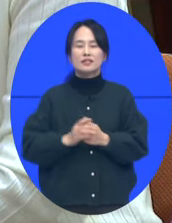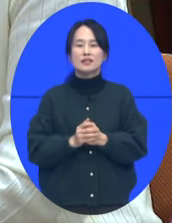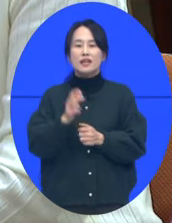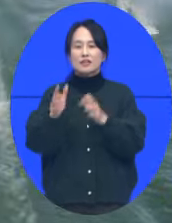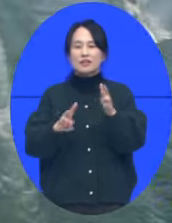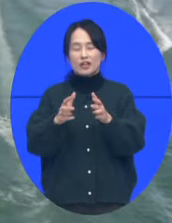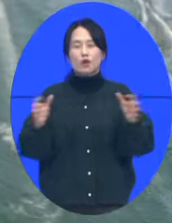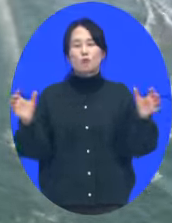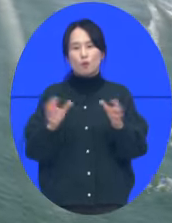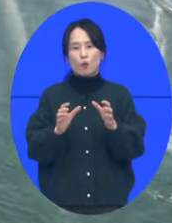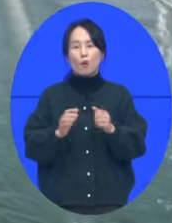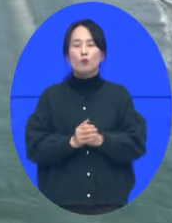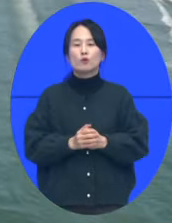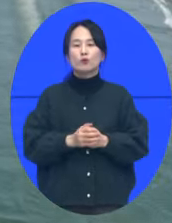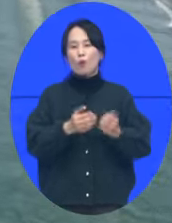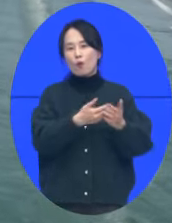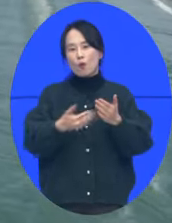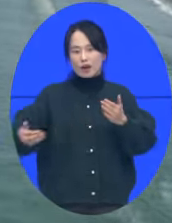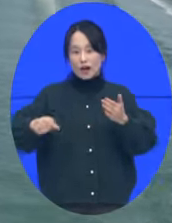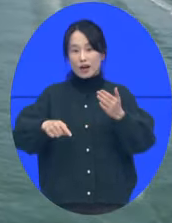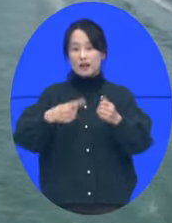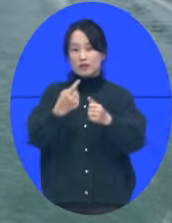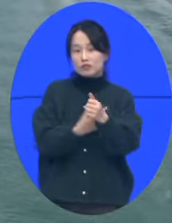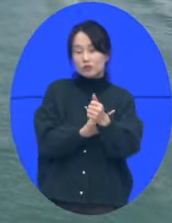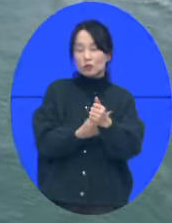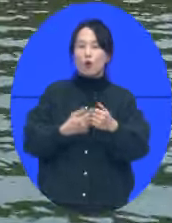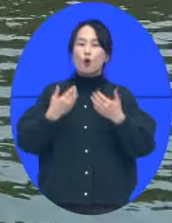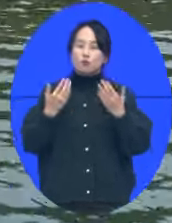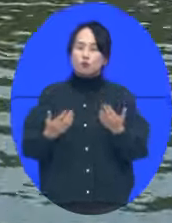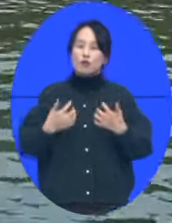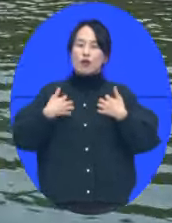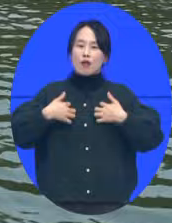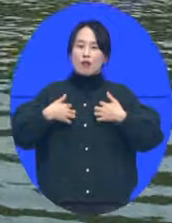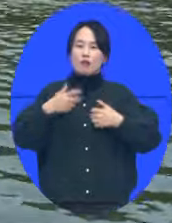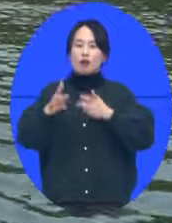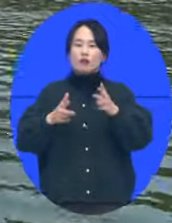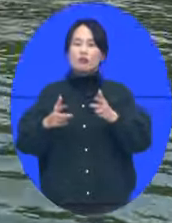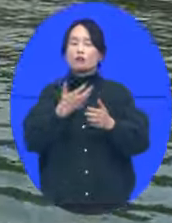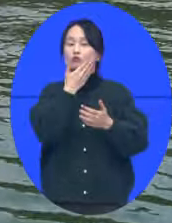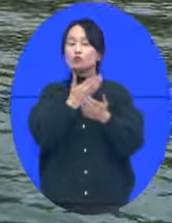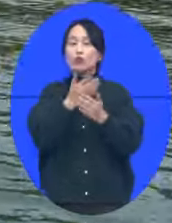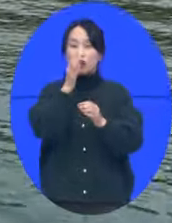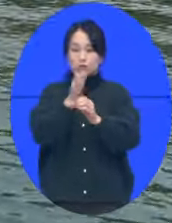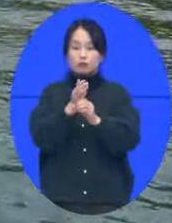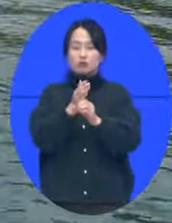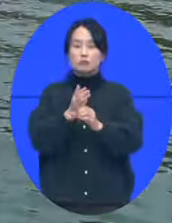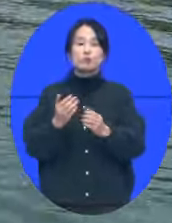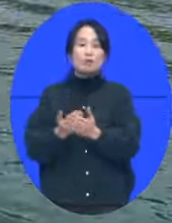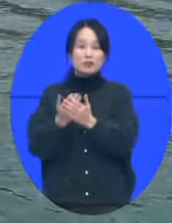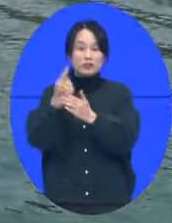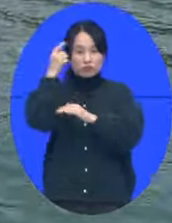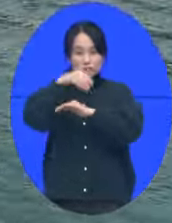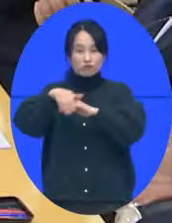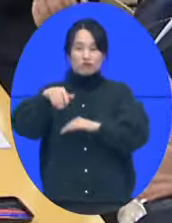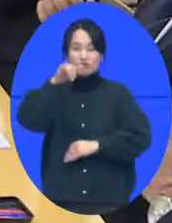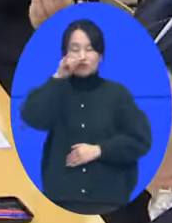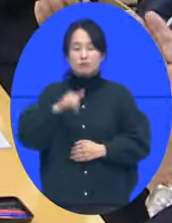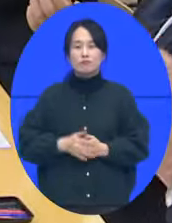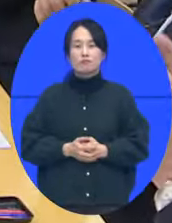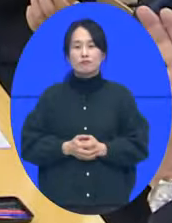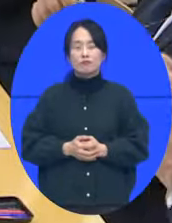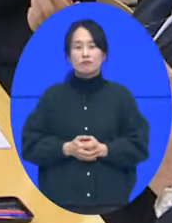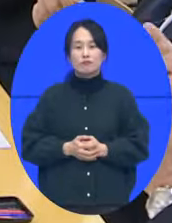복합도시 북한강 생태 문화에 기반한 휴양 레저 점이 될 수 있도록 하겠다는 뜻을 나타냈습니다